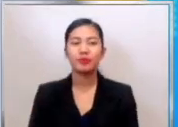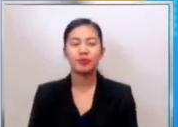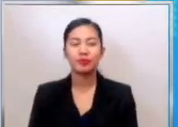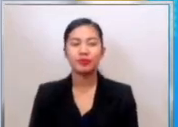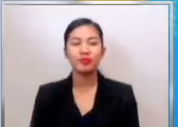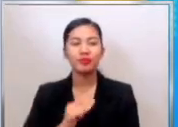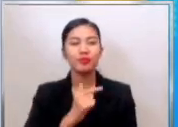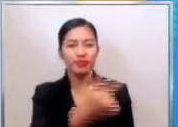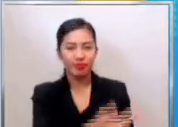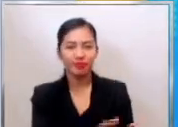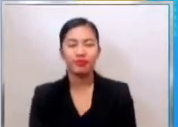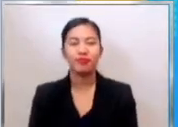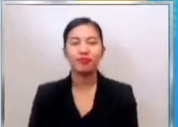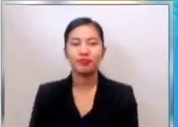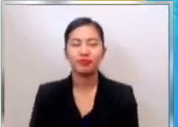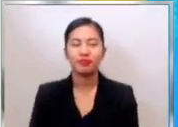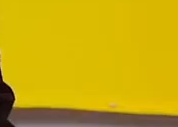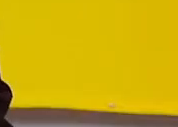GMA News.